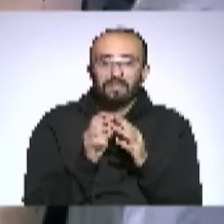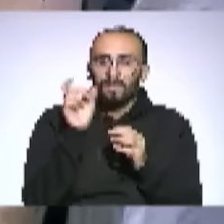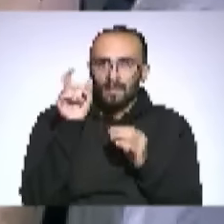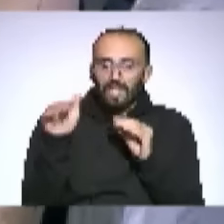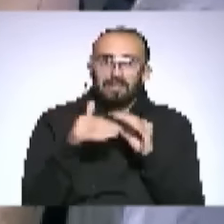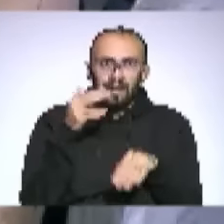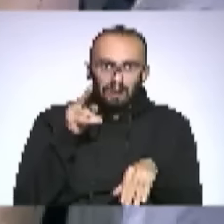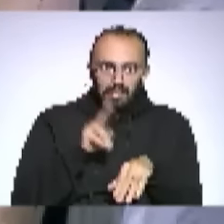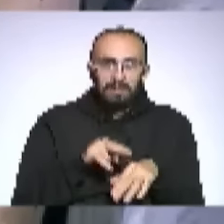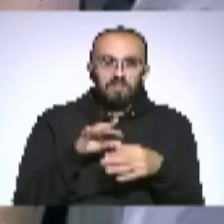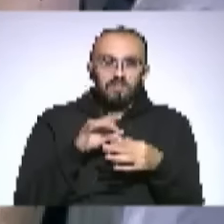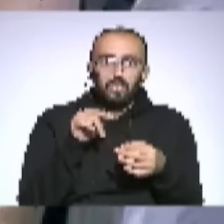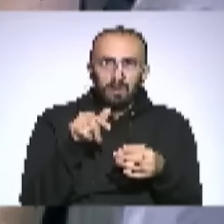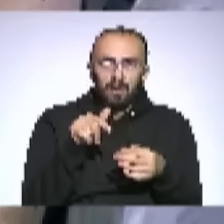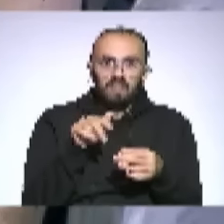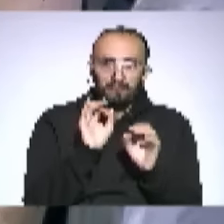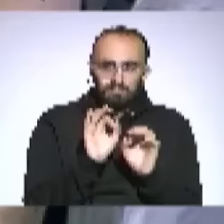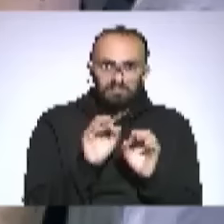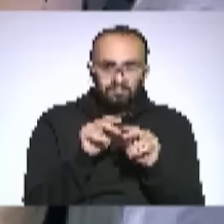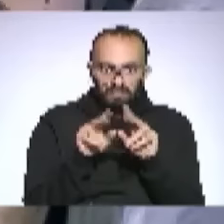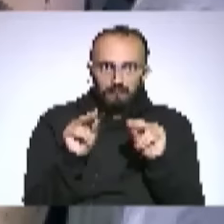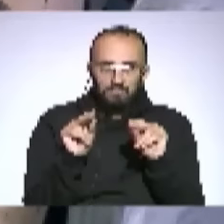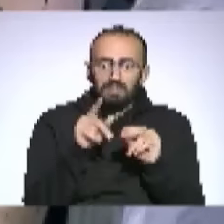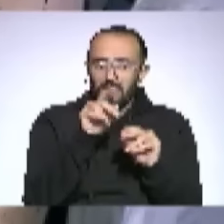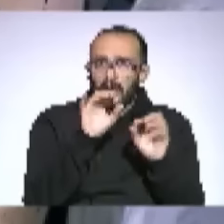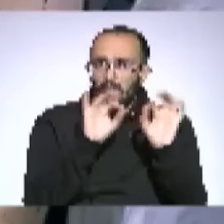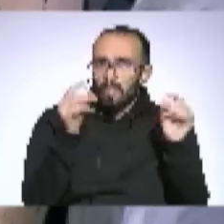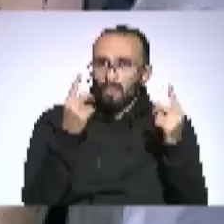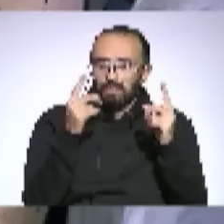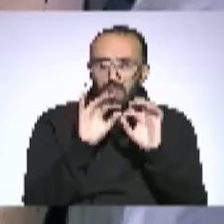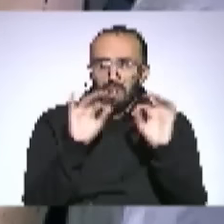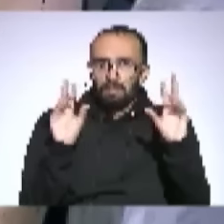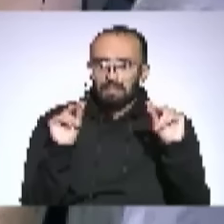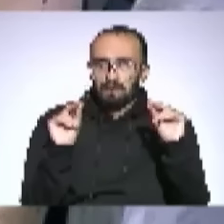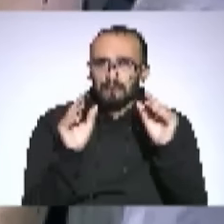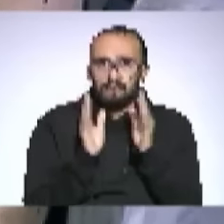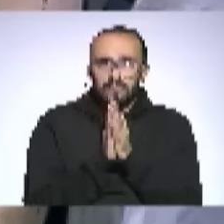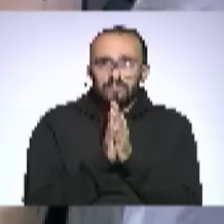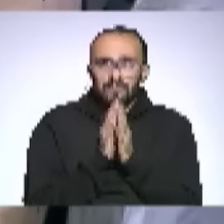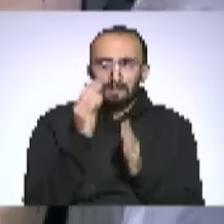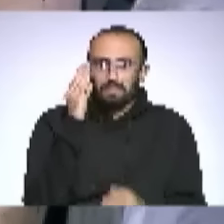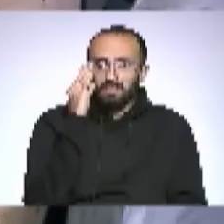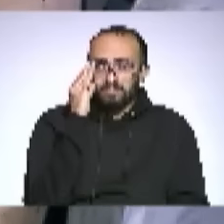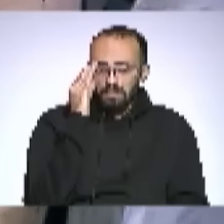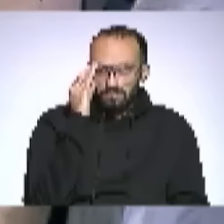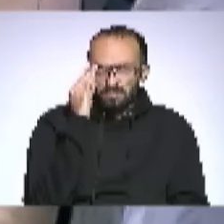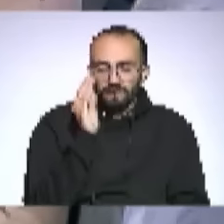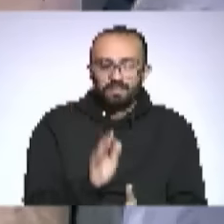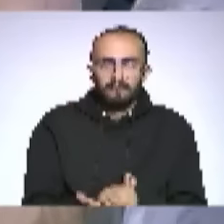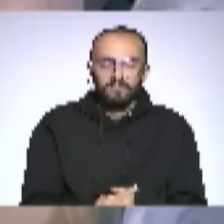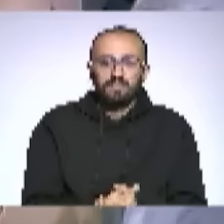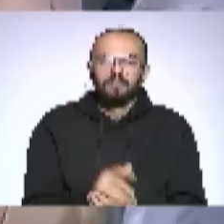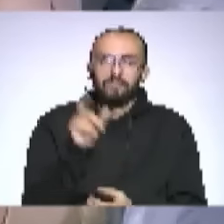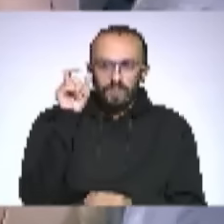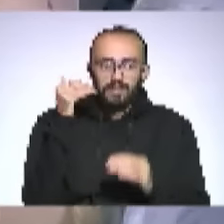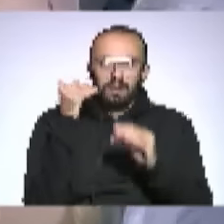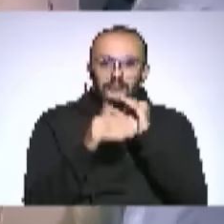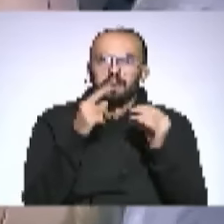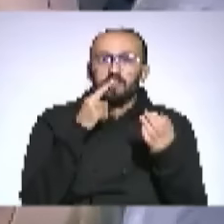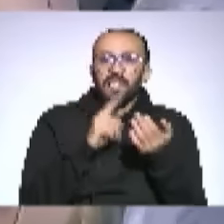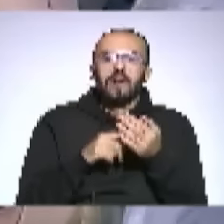الاطار ده هتيجي في وقتها بس هو ده الحل الوحيد المتاح حاليا اه طيب في رساله بقى بتقول حقيقه انا